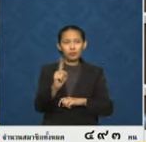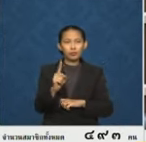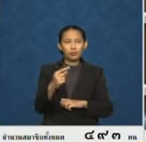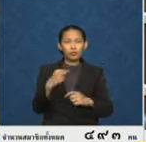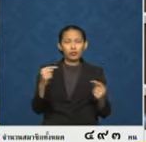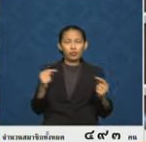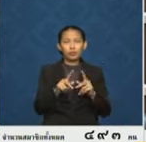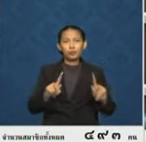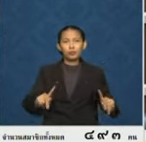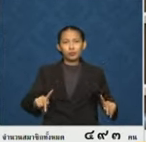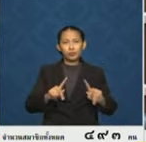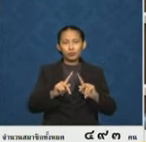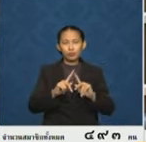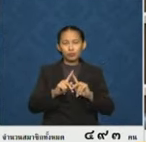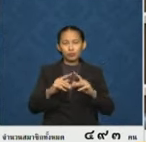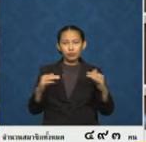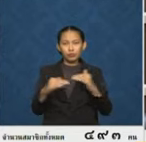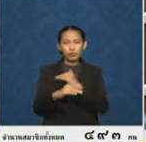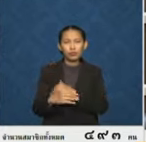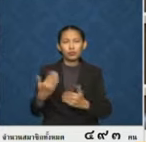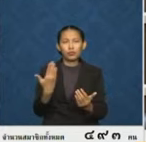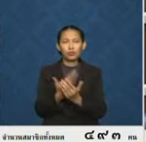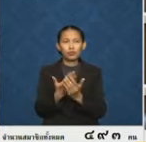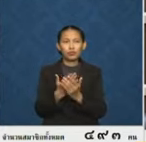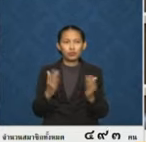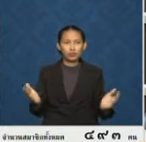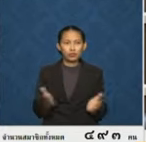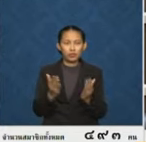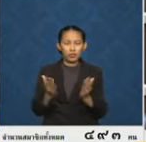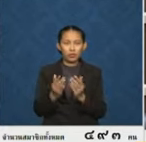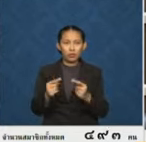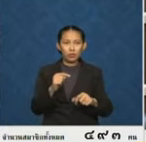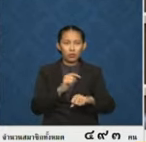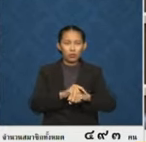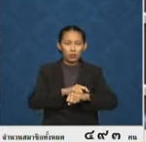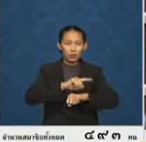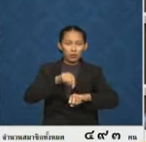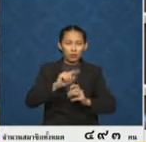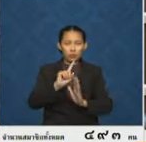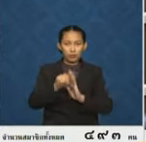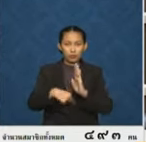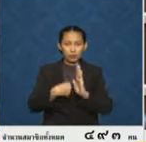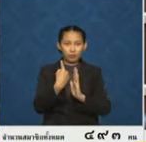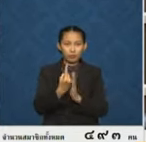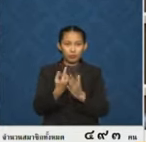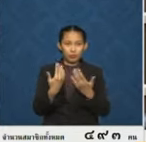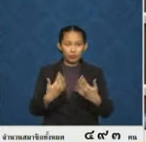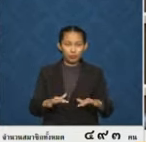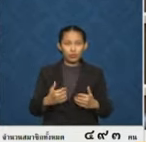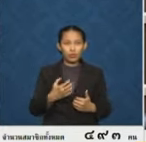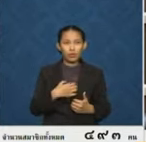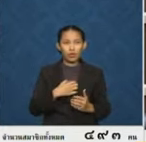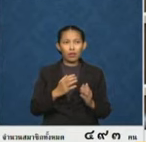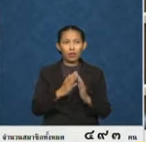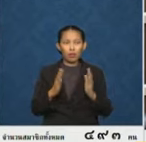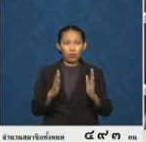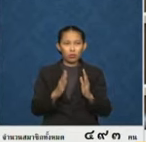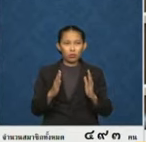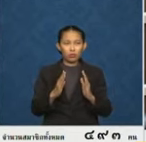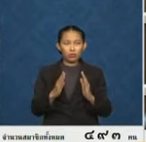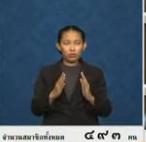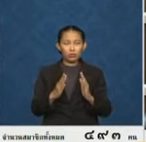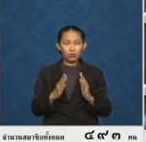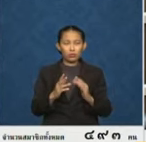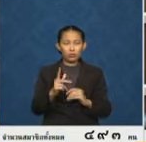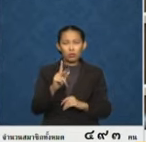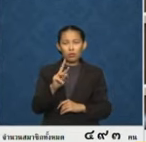คมนาคมช่วยสนับสนุนงบประมาณให้ด้วยครับตลอดระยะเวลา1ปีที่ผ่านมาต้องขอขอบคุณท่านสุริยะจึงรุ่งเรื่องกิจ